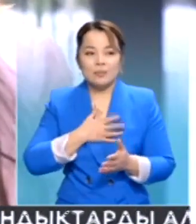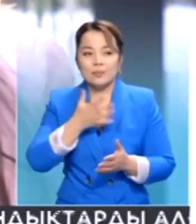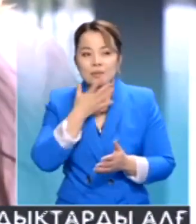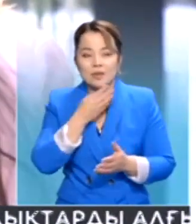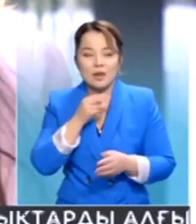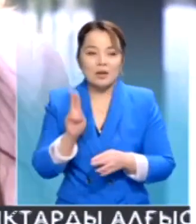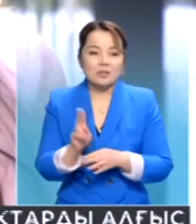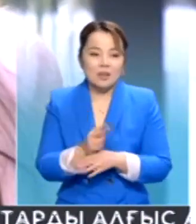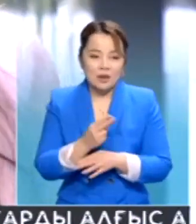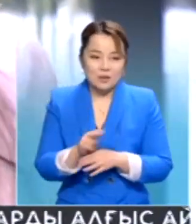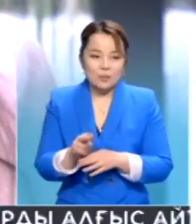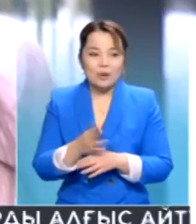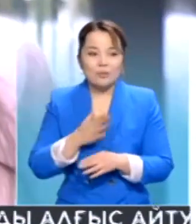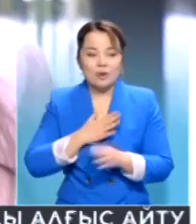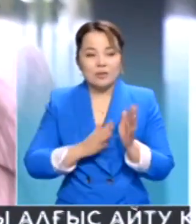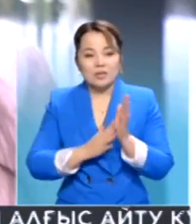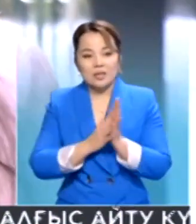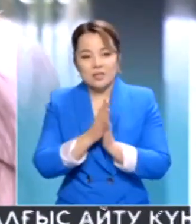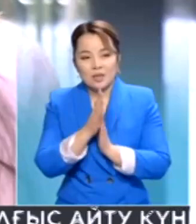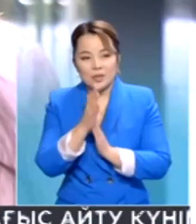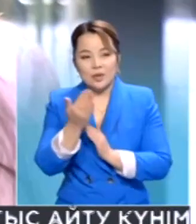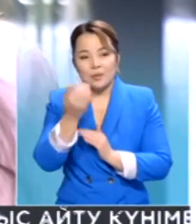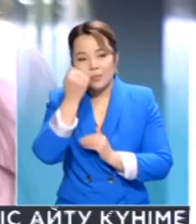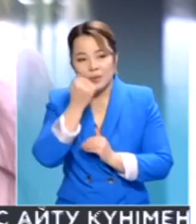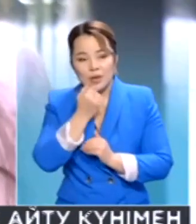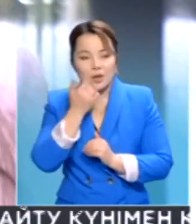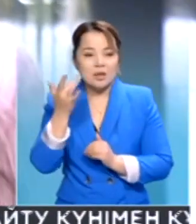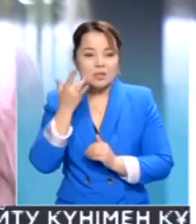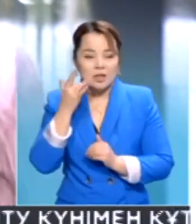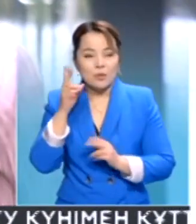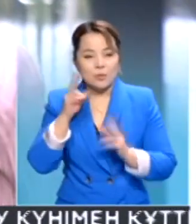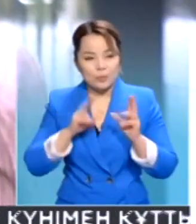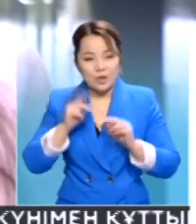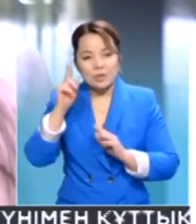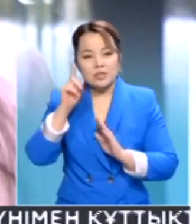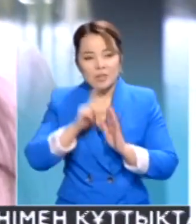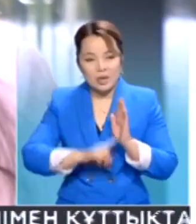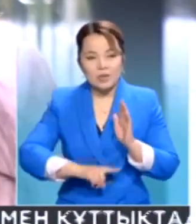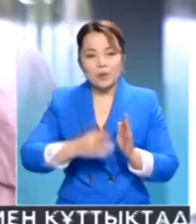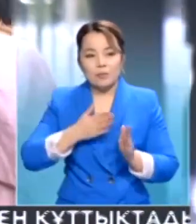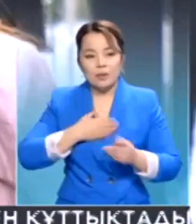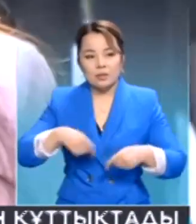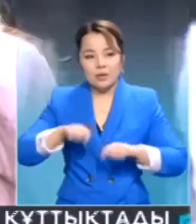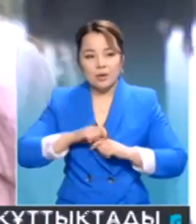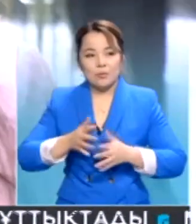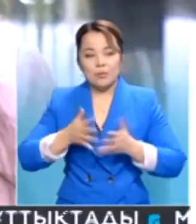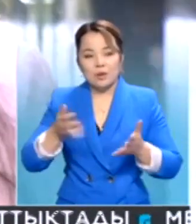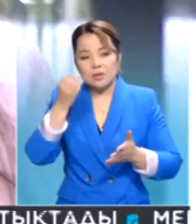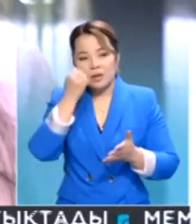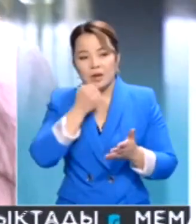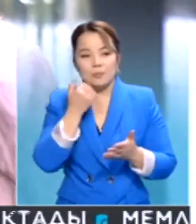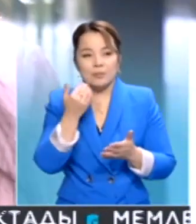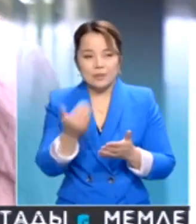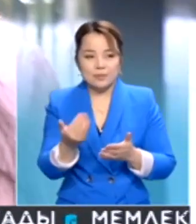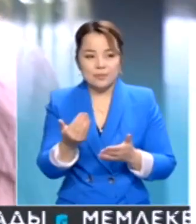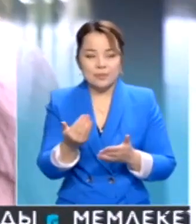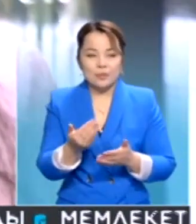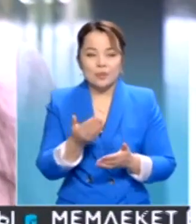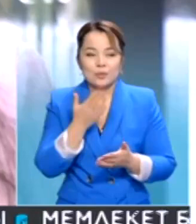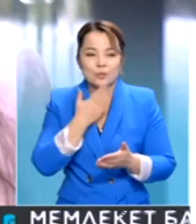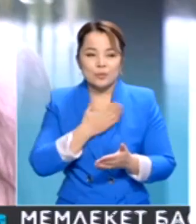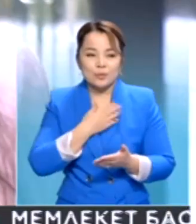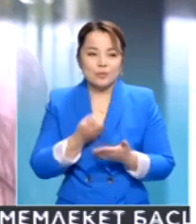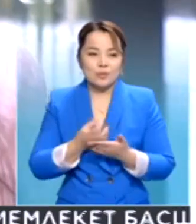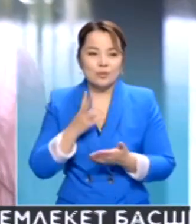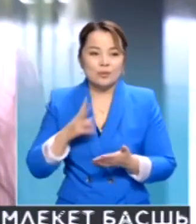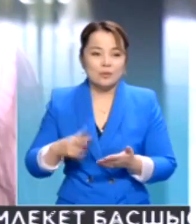етіп тәрбиелеп, әдемі етіп өсіргеніңіз үшін, үнемі үміт артып, сенім білдіргеніңіз үшін алғысым шексіз. Ой, құрманым,